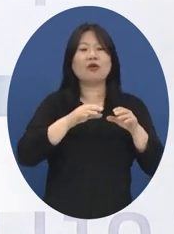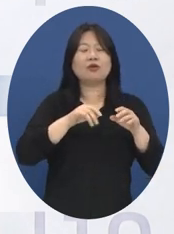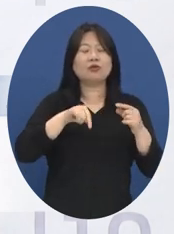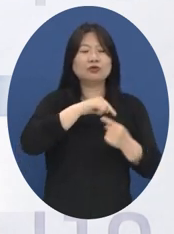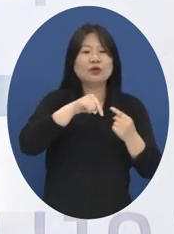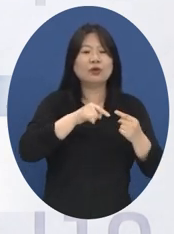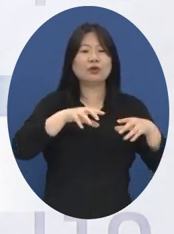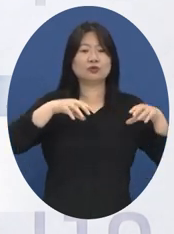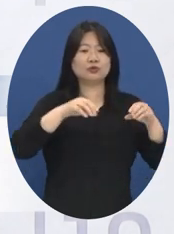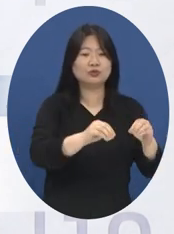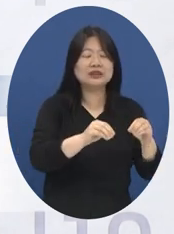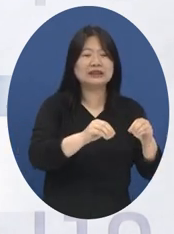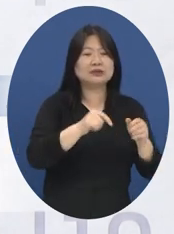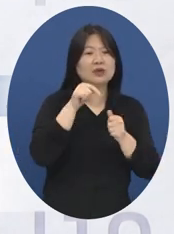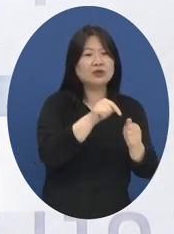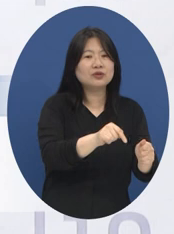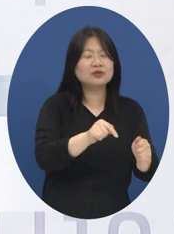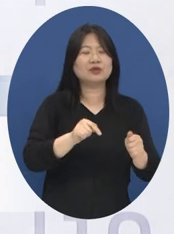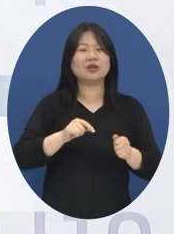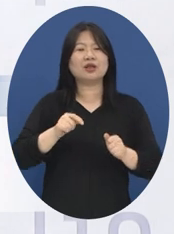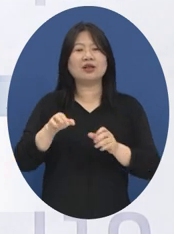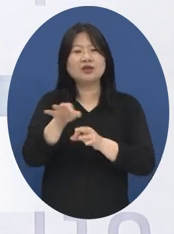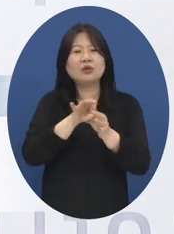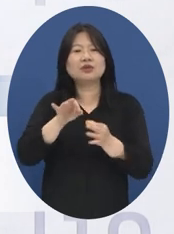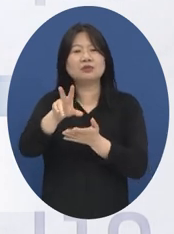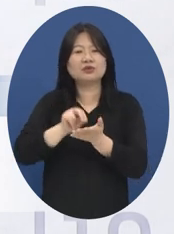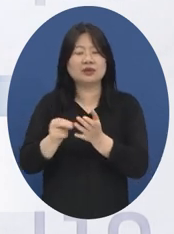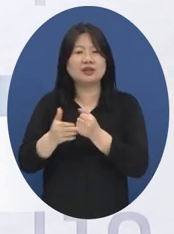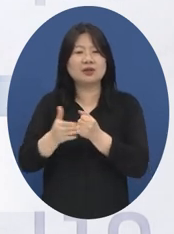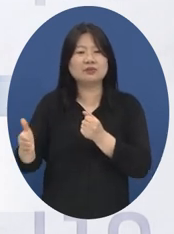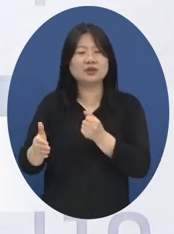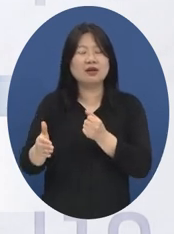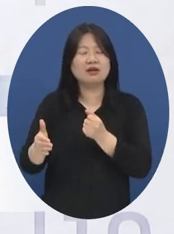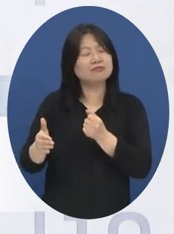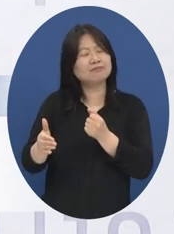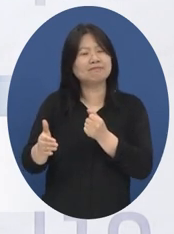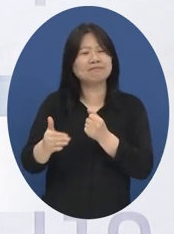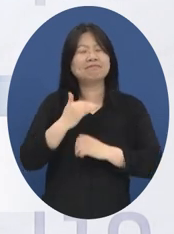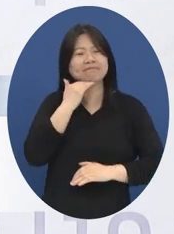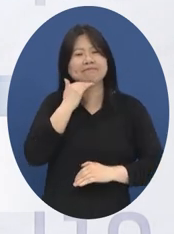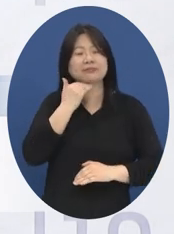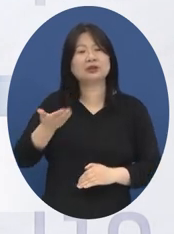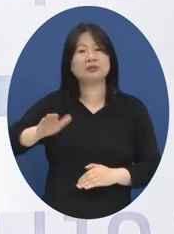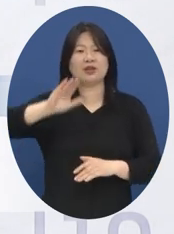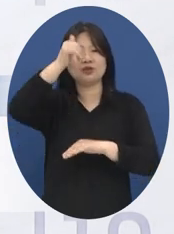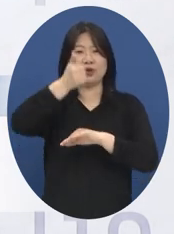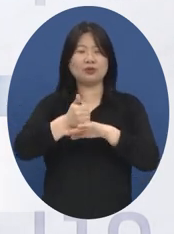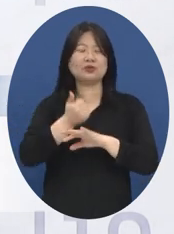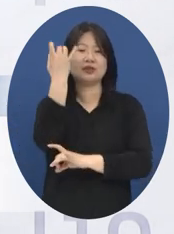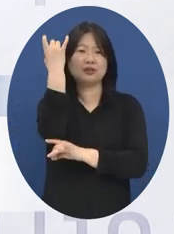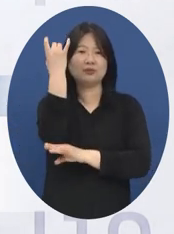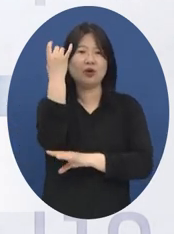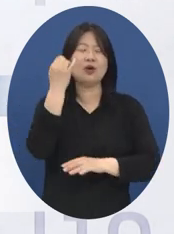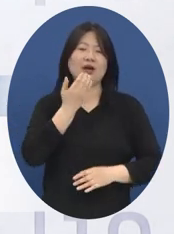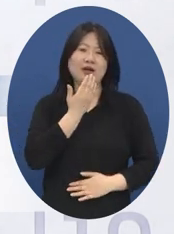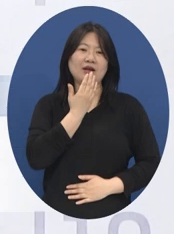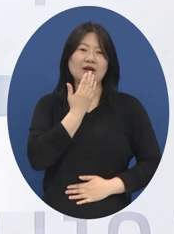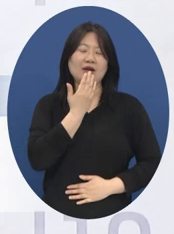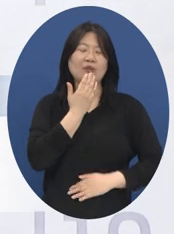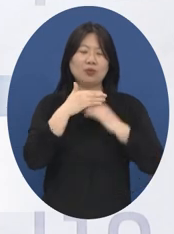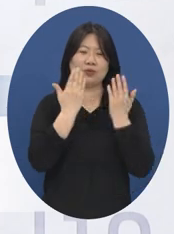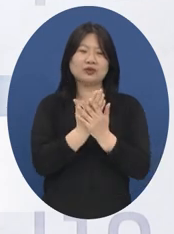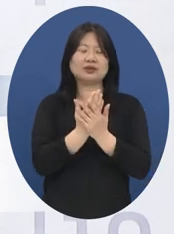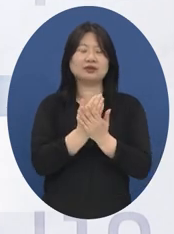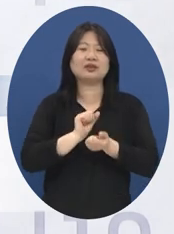가지 경제적 문제들 때문에 자중해왔지만 결국은 원천적으로 그 가능성을 봉쇄하기